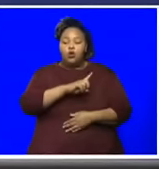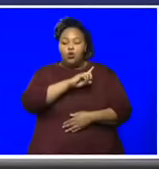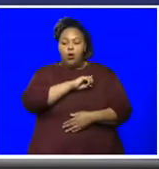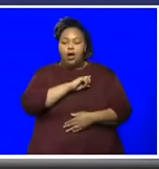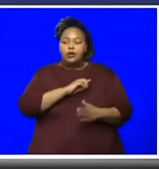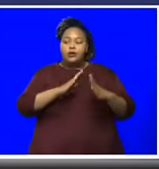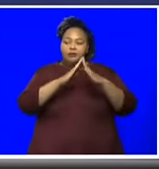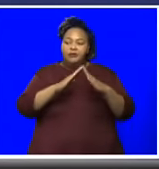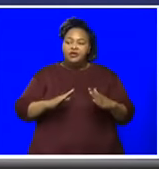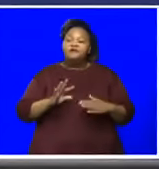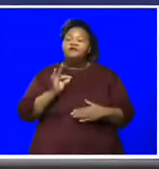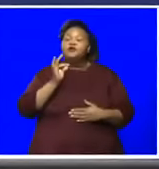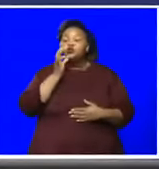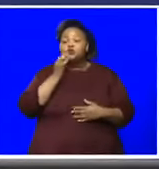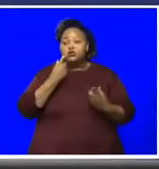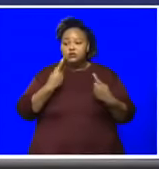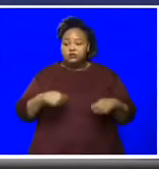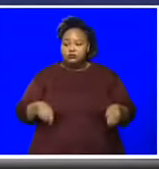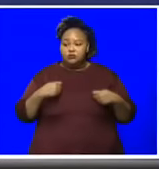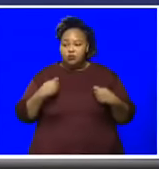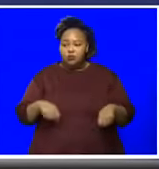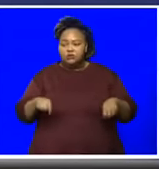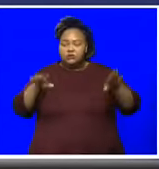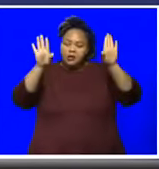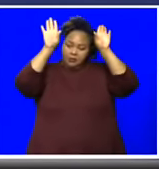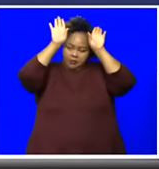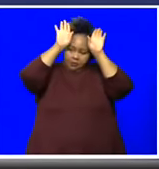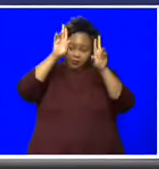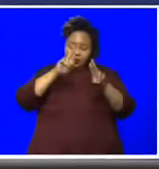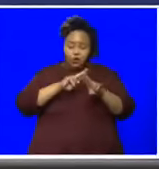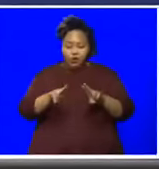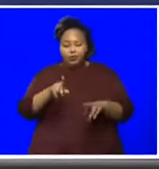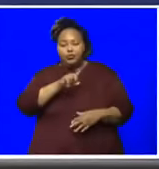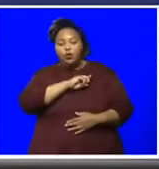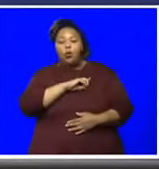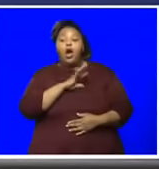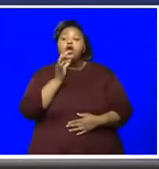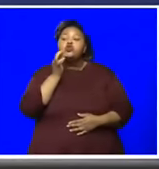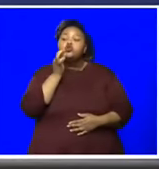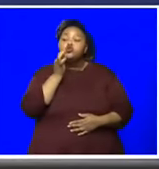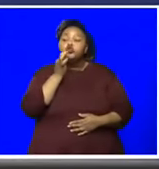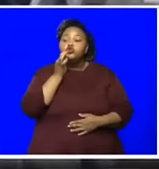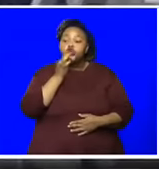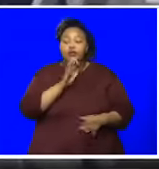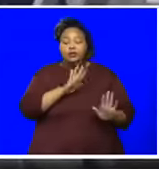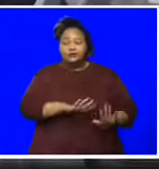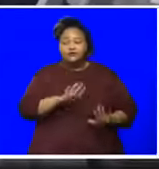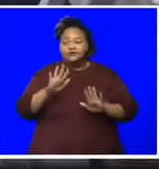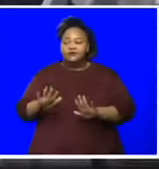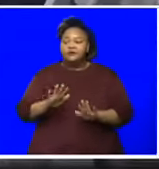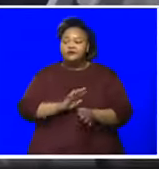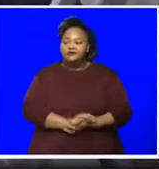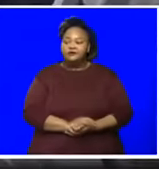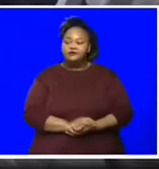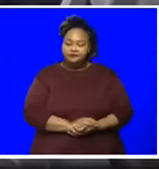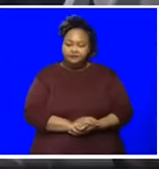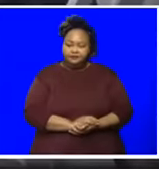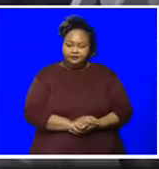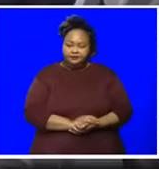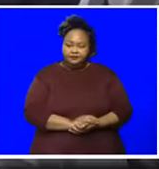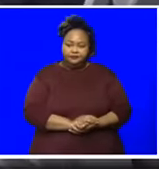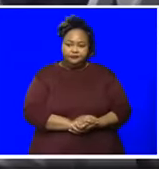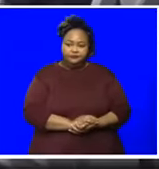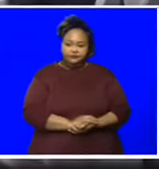ibe intsha langaphandle inetidzinga longeke udibale uticenze eTindzabeni